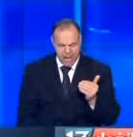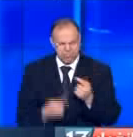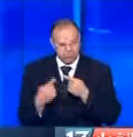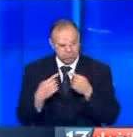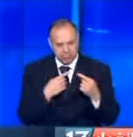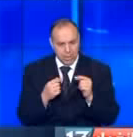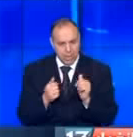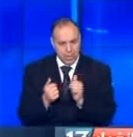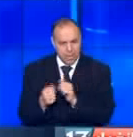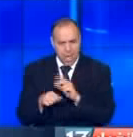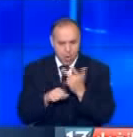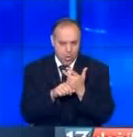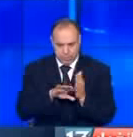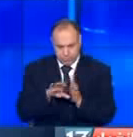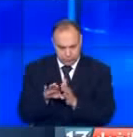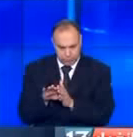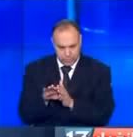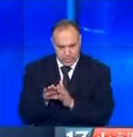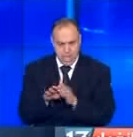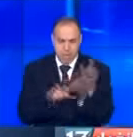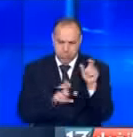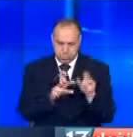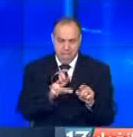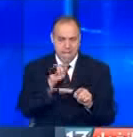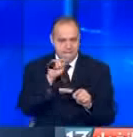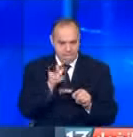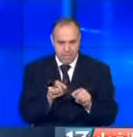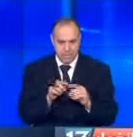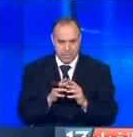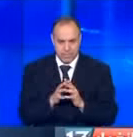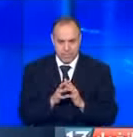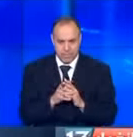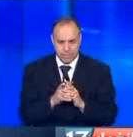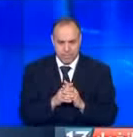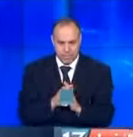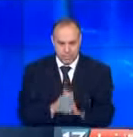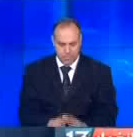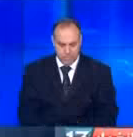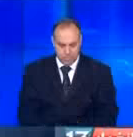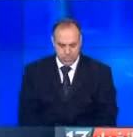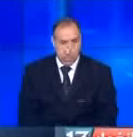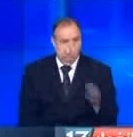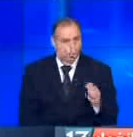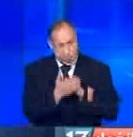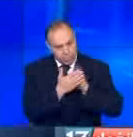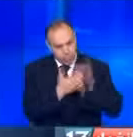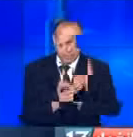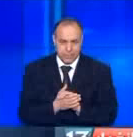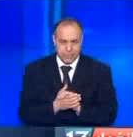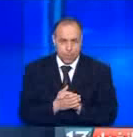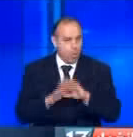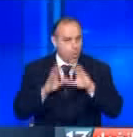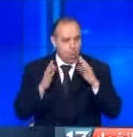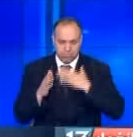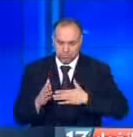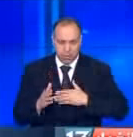معناتها بسلامة تامة. هذه الحاجة اللي نحب نكملوا بها كافة مسافرين في الخطوط